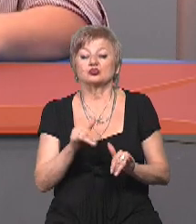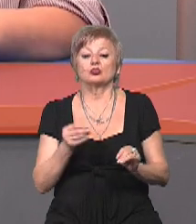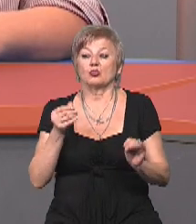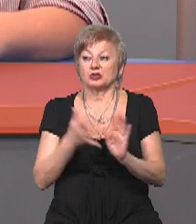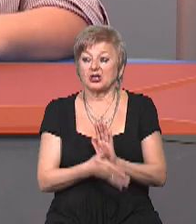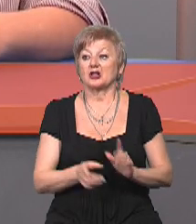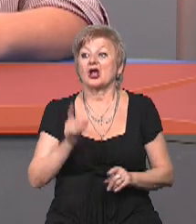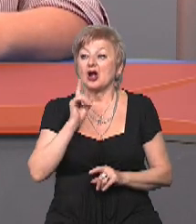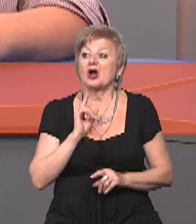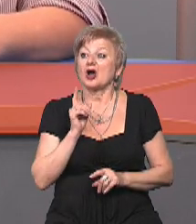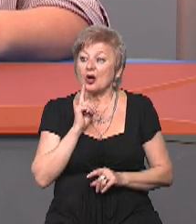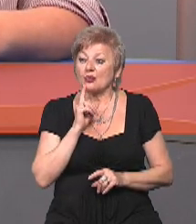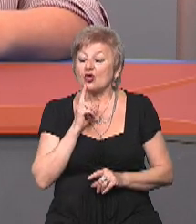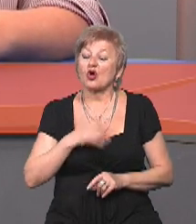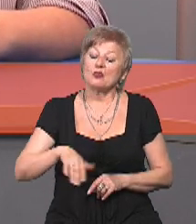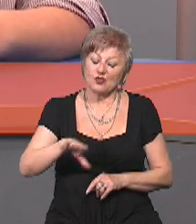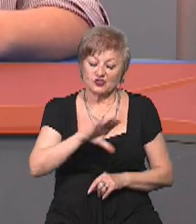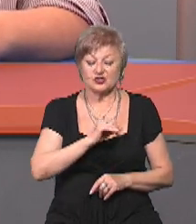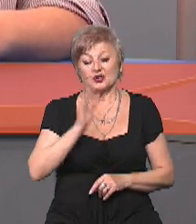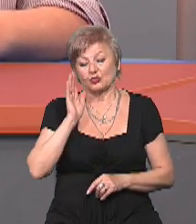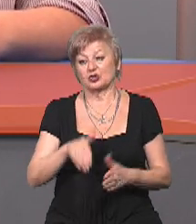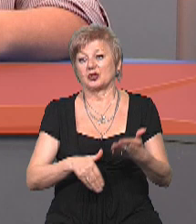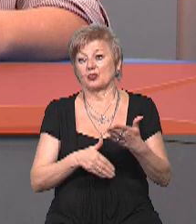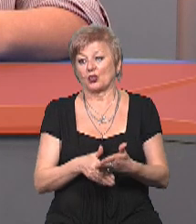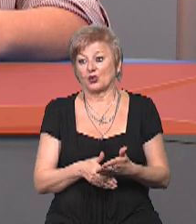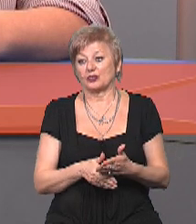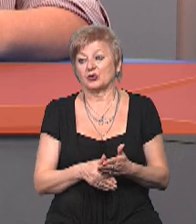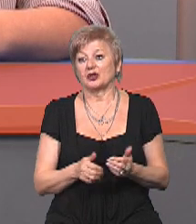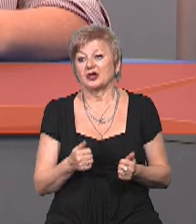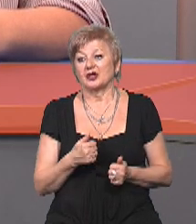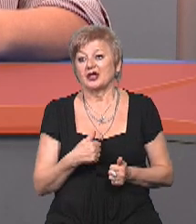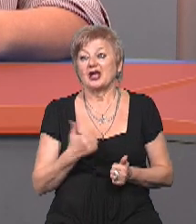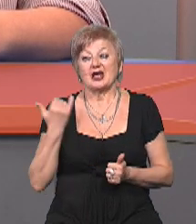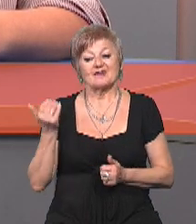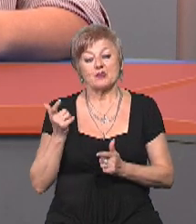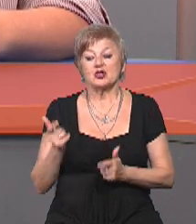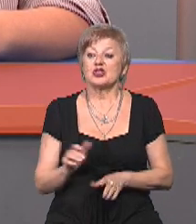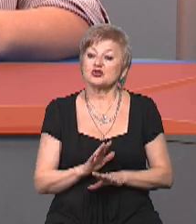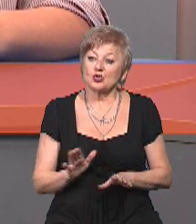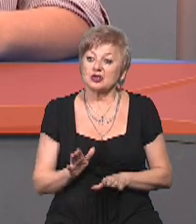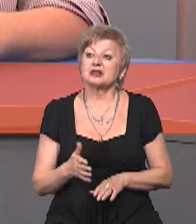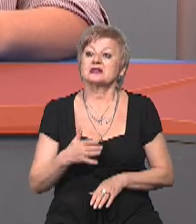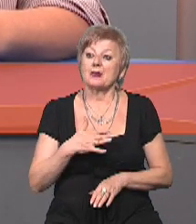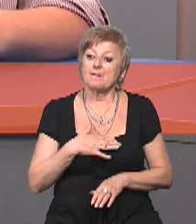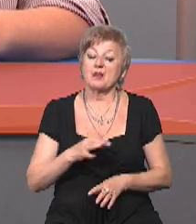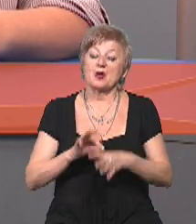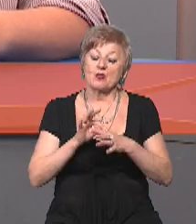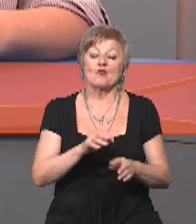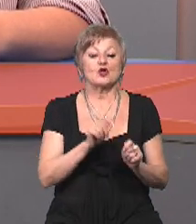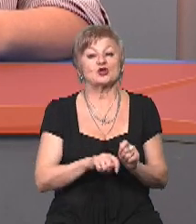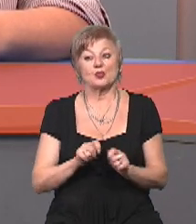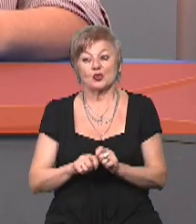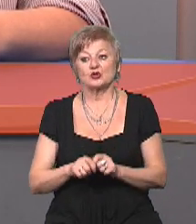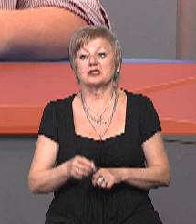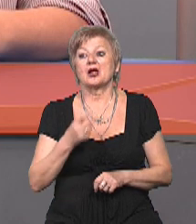А поки що давайте всі разом допомагати. Можна мені репліку, я з вами не згодна, оскільки ми проводили моніторинг, ми